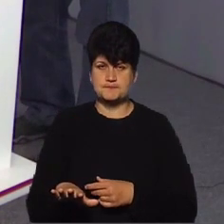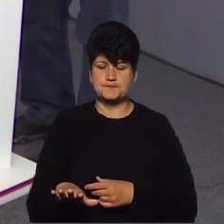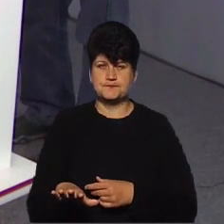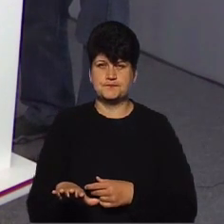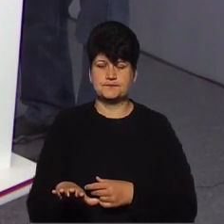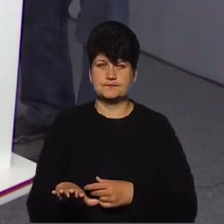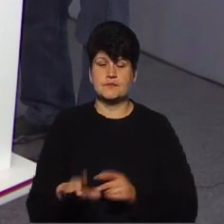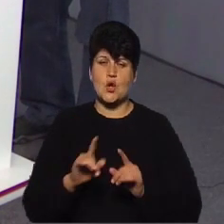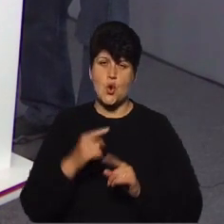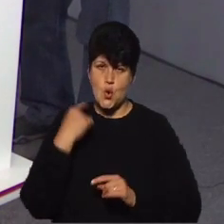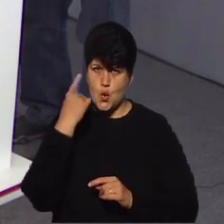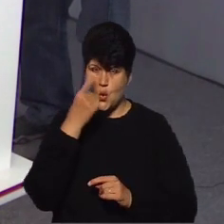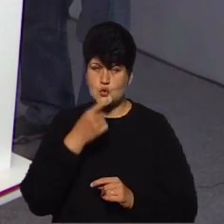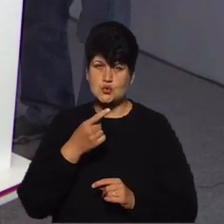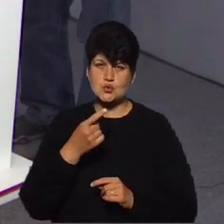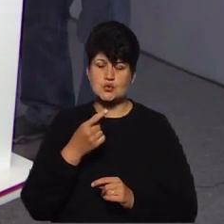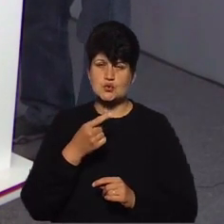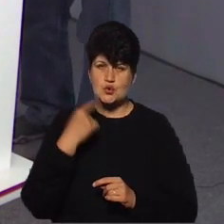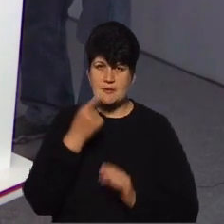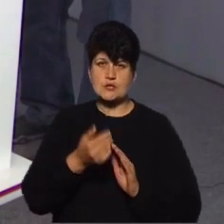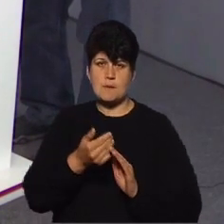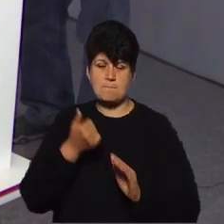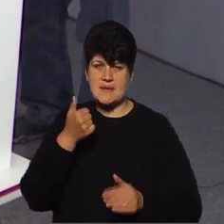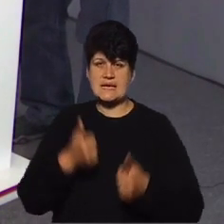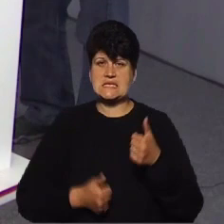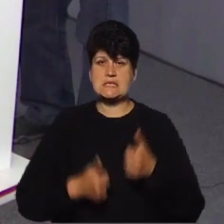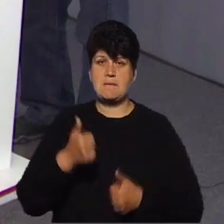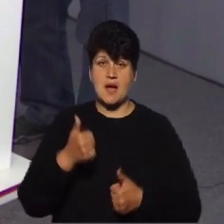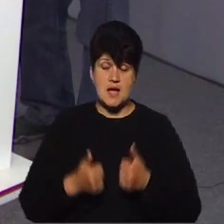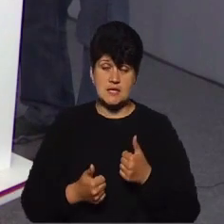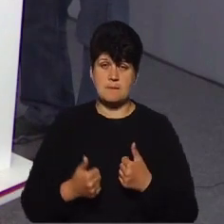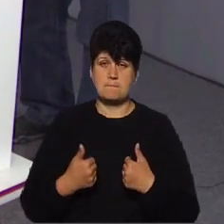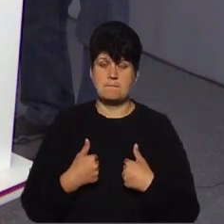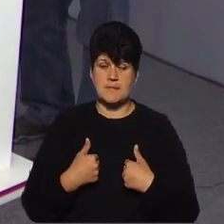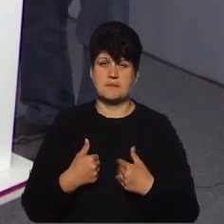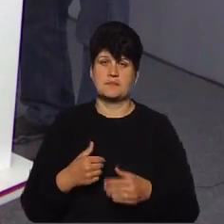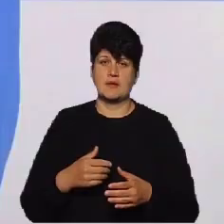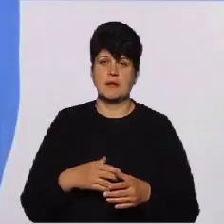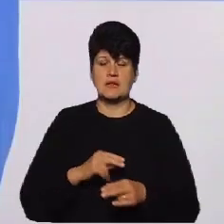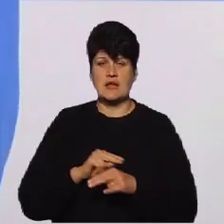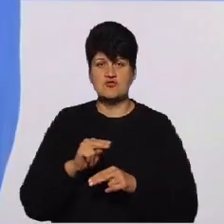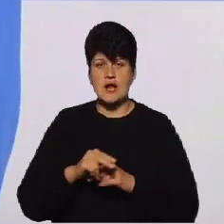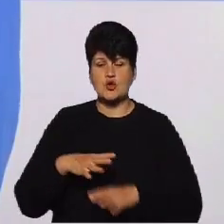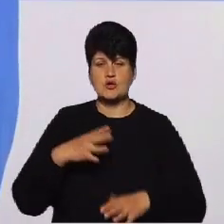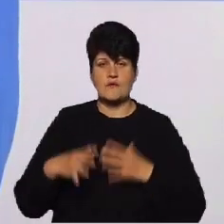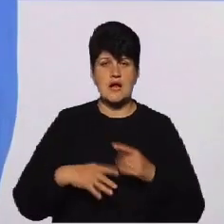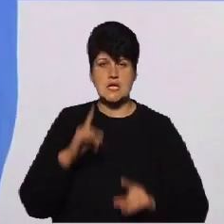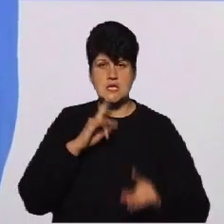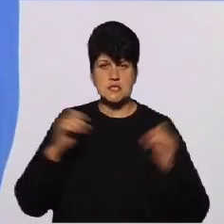Особисто перед змаганнями ми пройшли навчальні тренувальні збори в збірній